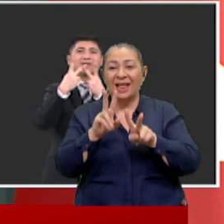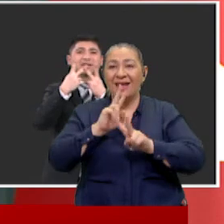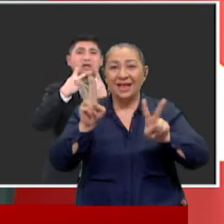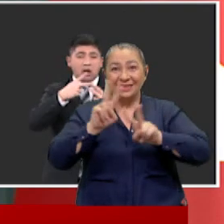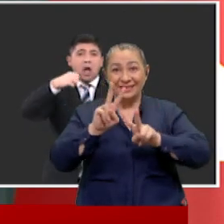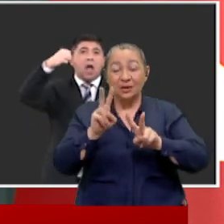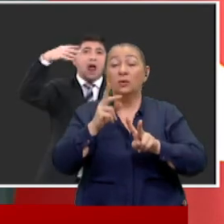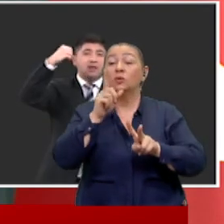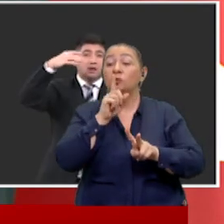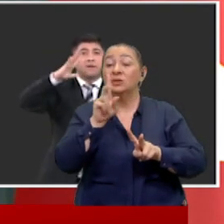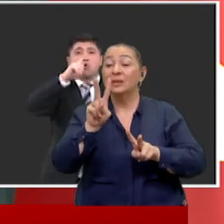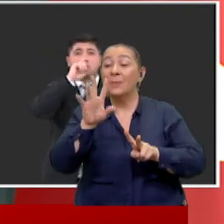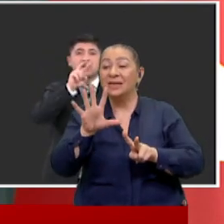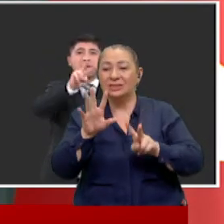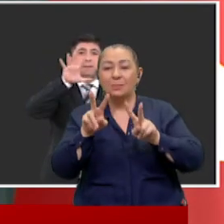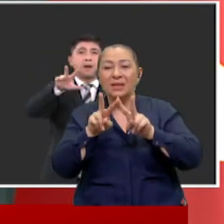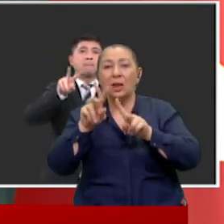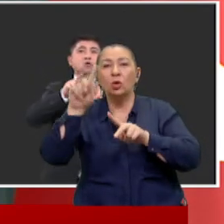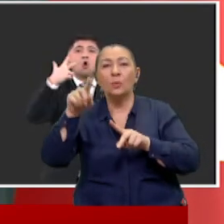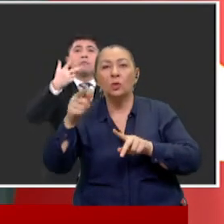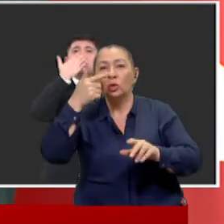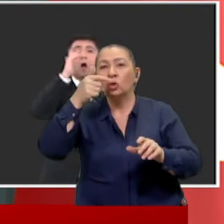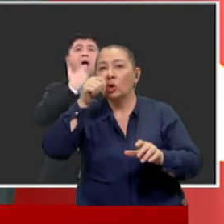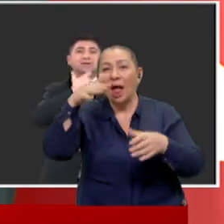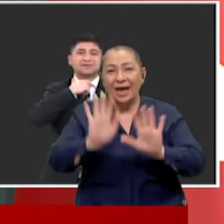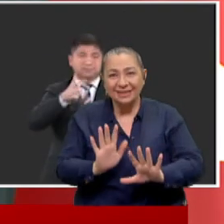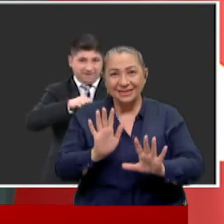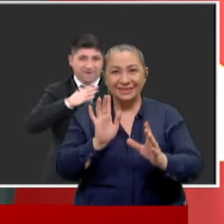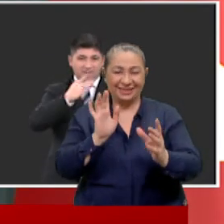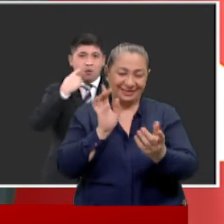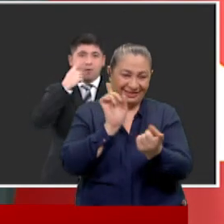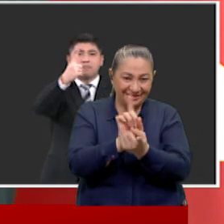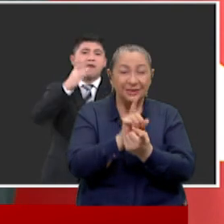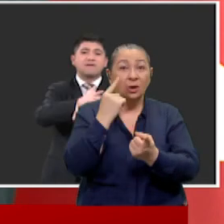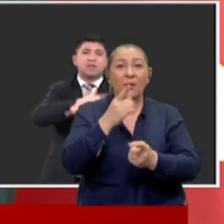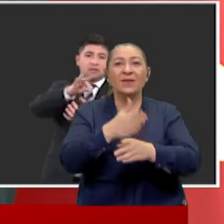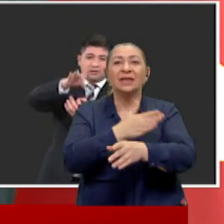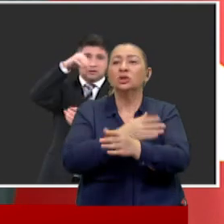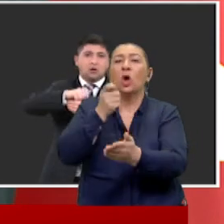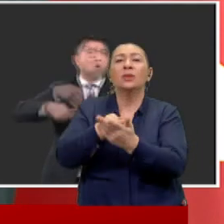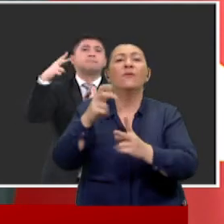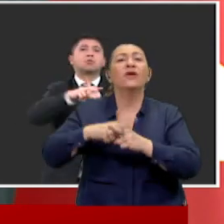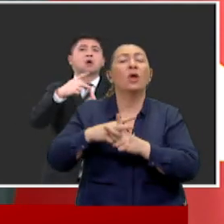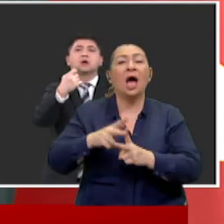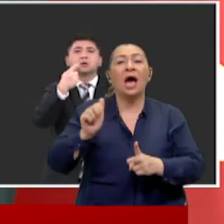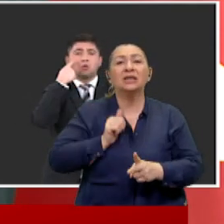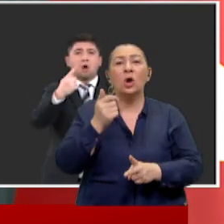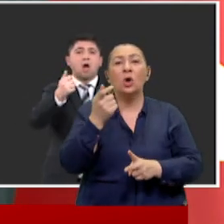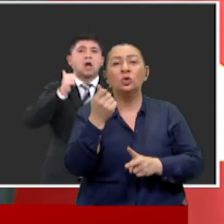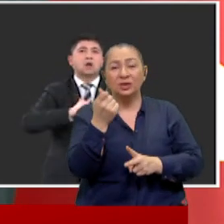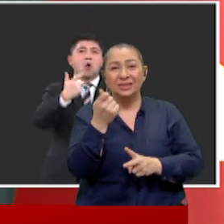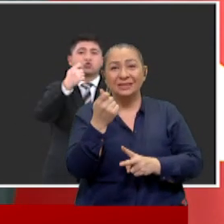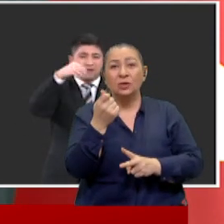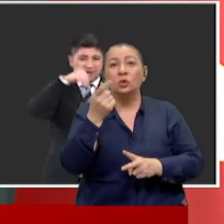elektrik w125 metreküp doğalgaz kullanımı karşılığında vatandaşımızın ödediği fatura Asgari